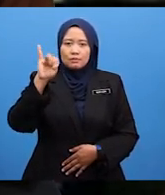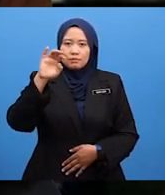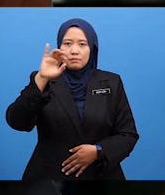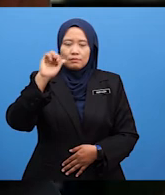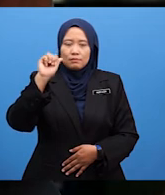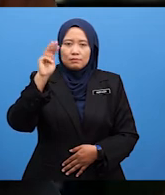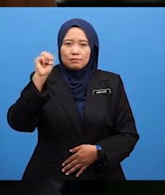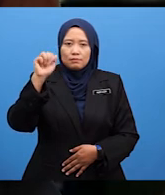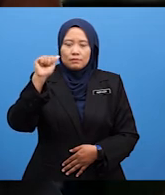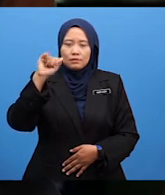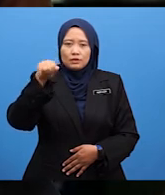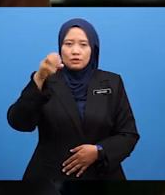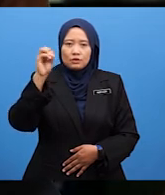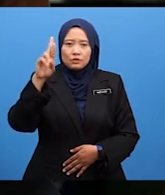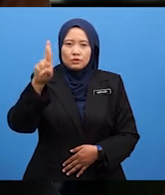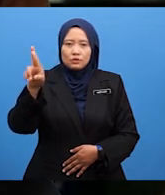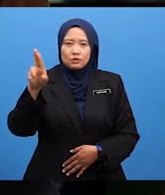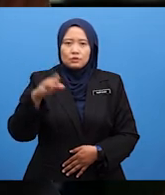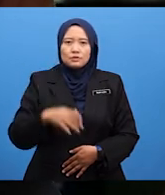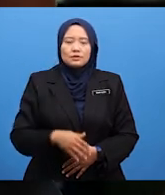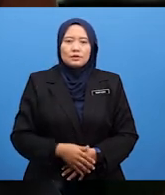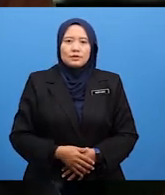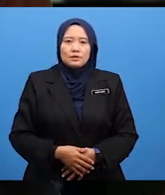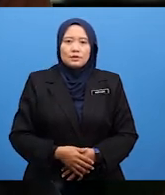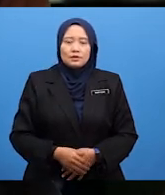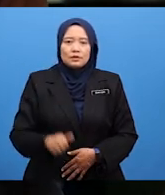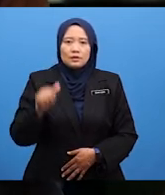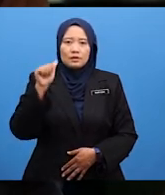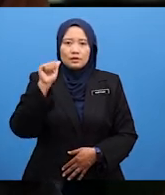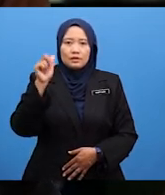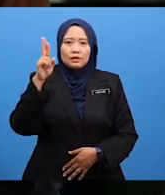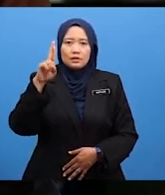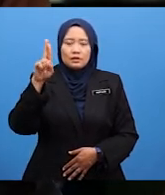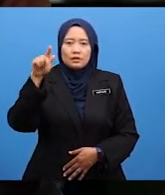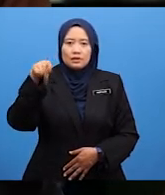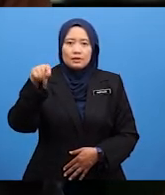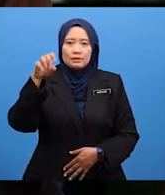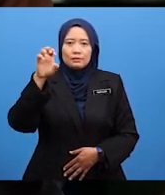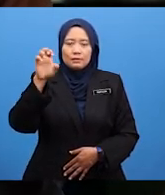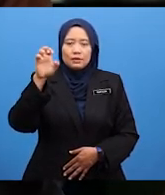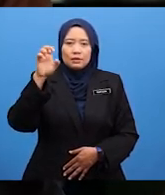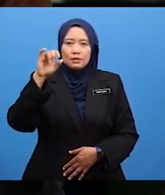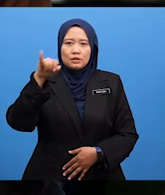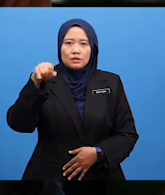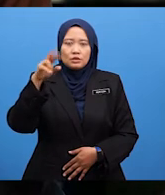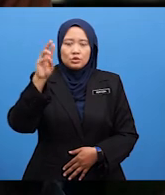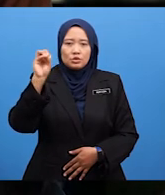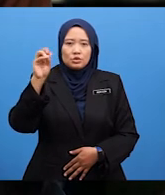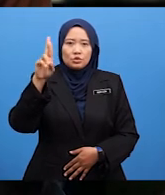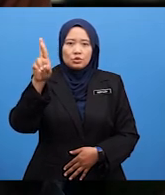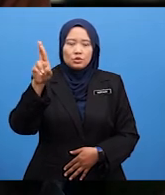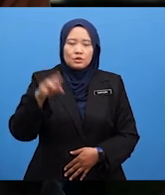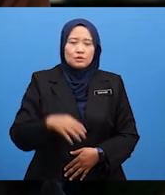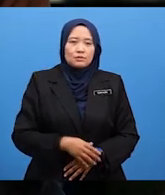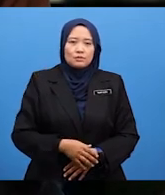Haziq akan menunjukkan arpeggio untuk C major. Arpeggio ini bermaksud note pertama dan